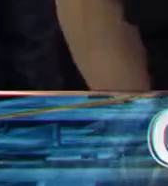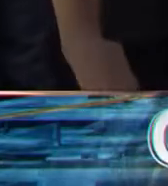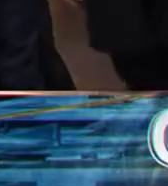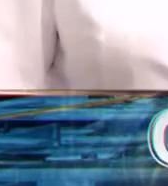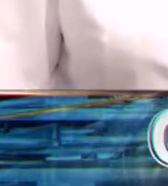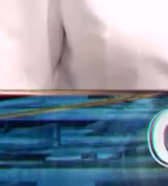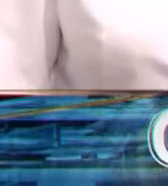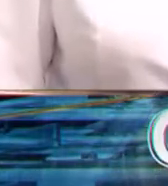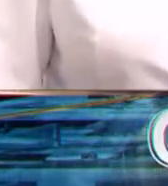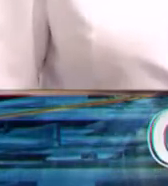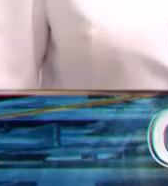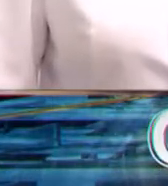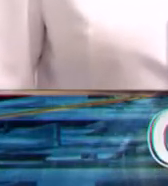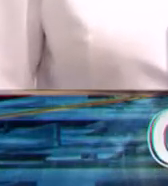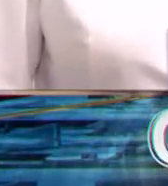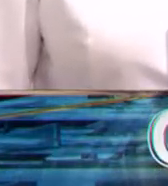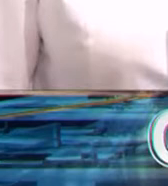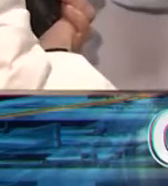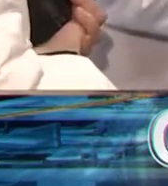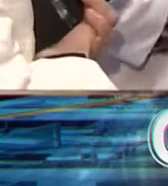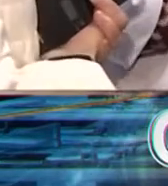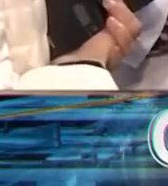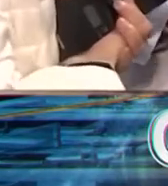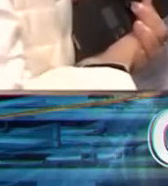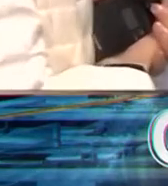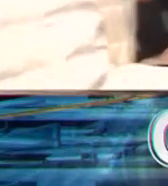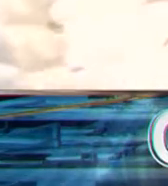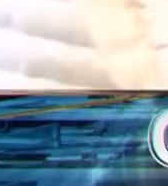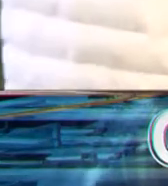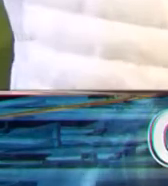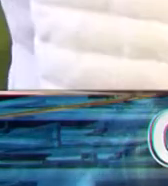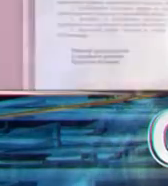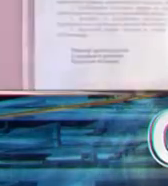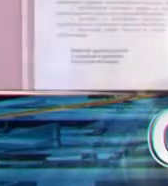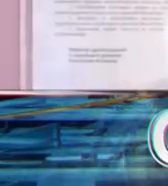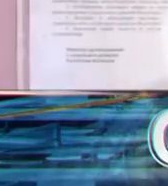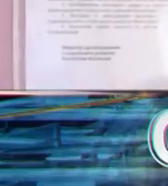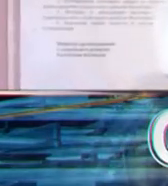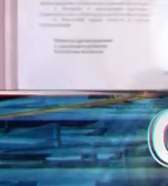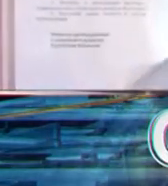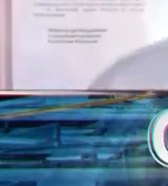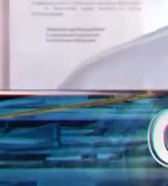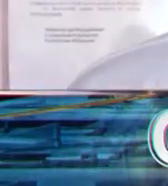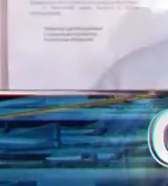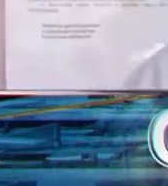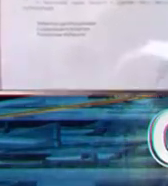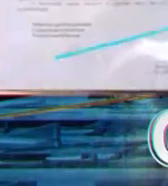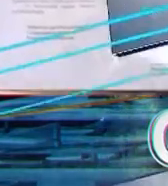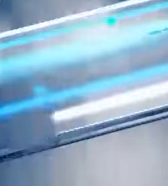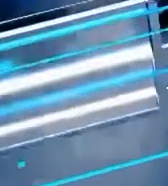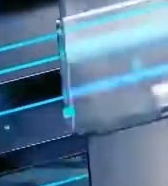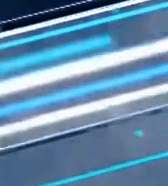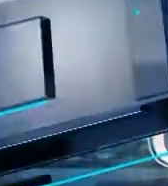Коррупция в медицине. Половина опрошенных ЖТСУСов считает, что риск коррупции высок при получении медицинских услуг.